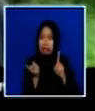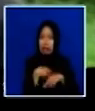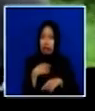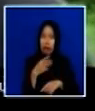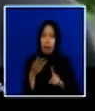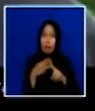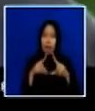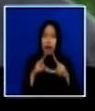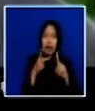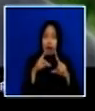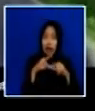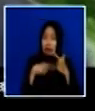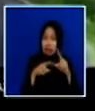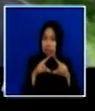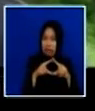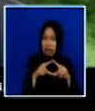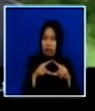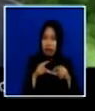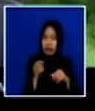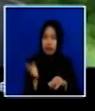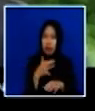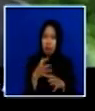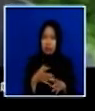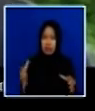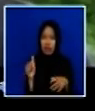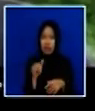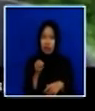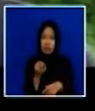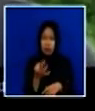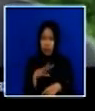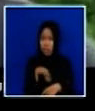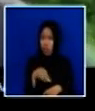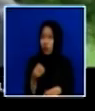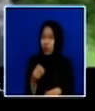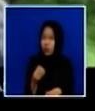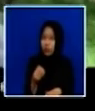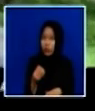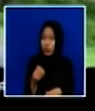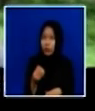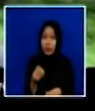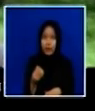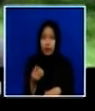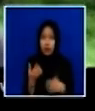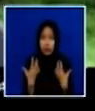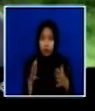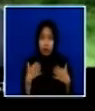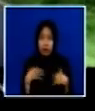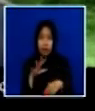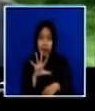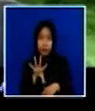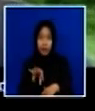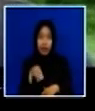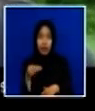penduduk ini kok bisa sampai sebesar ini berapa tahun ya Ton Ini sudah ada lima tahunan